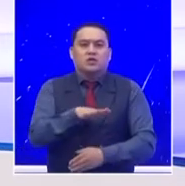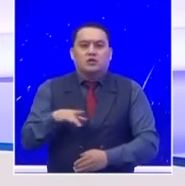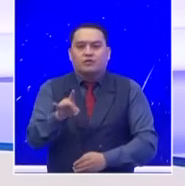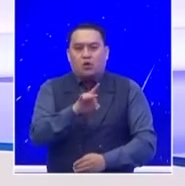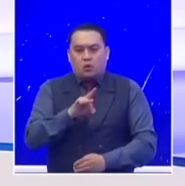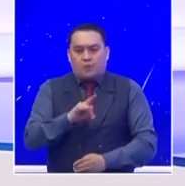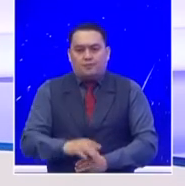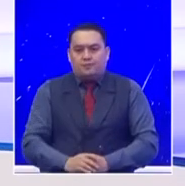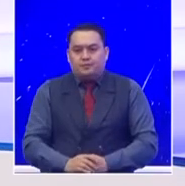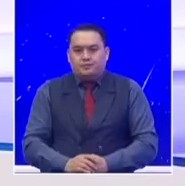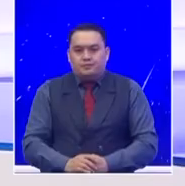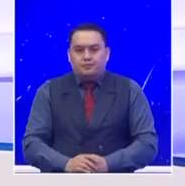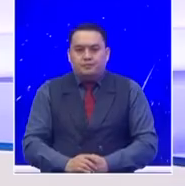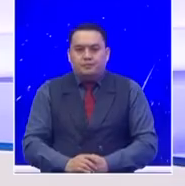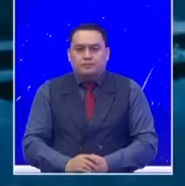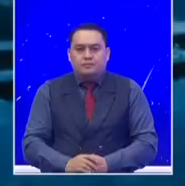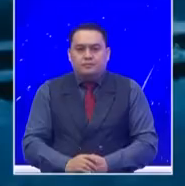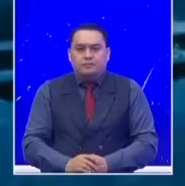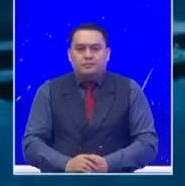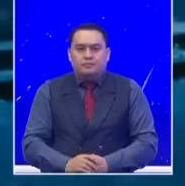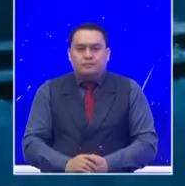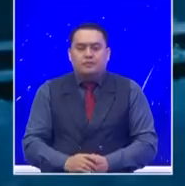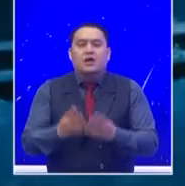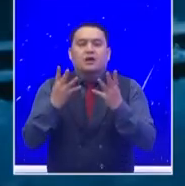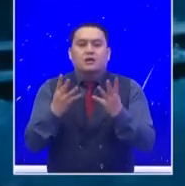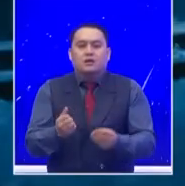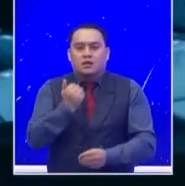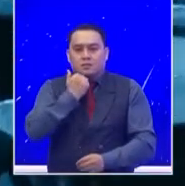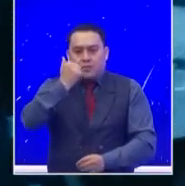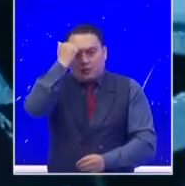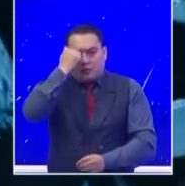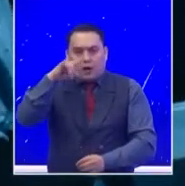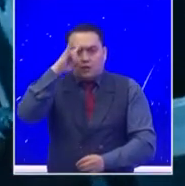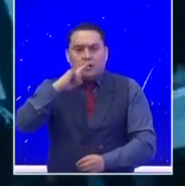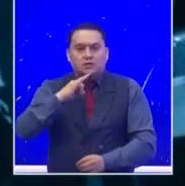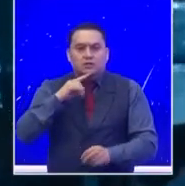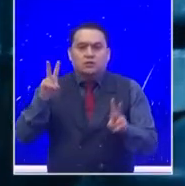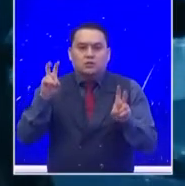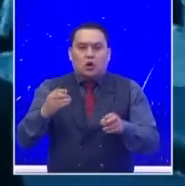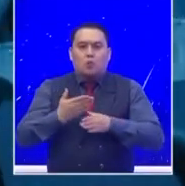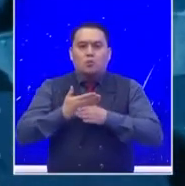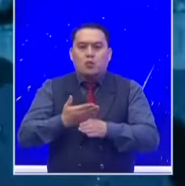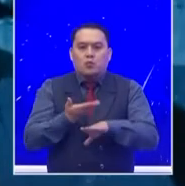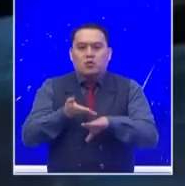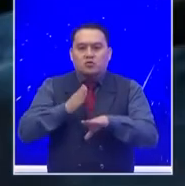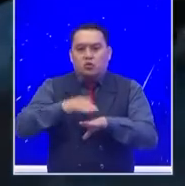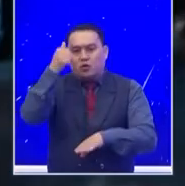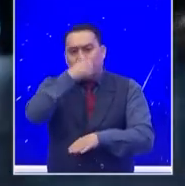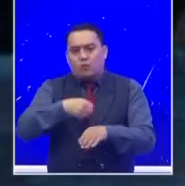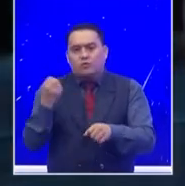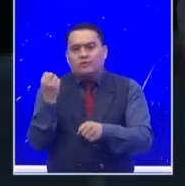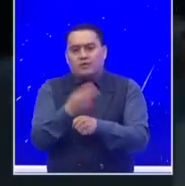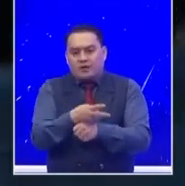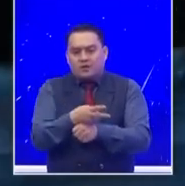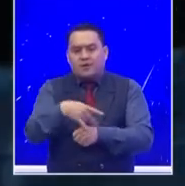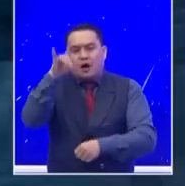района. Подробности в сюжете. День благодарности – дань казахскому народу за оказанную помощь в тяжелые годы депортации.